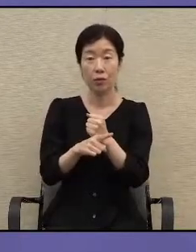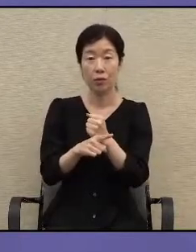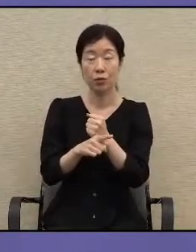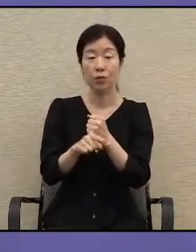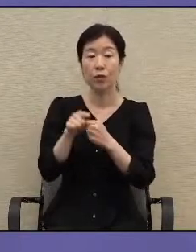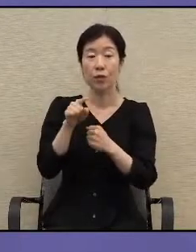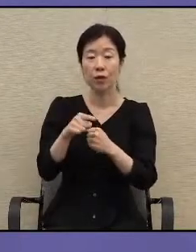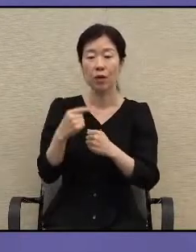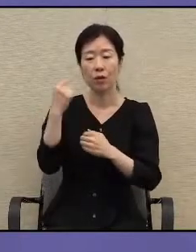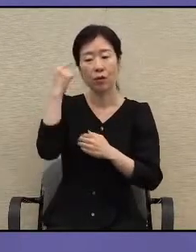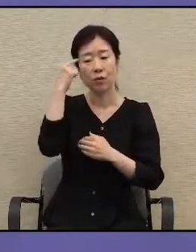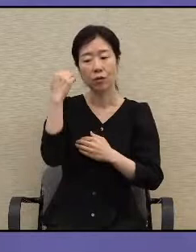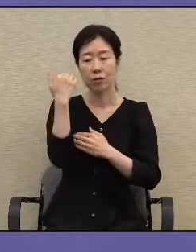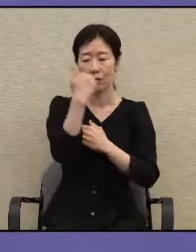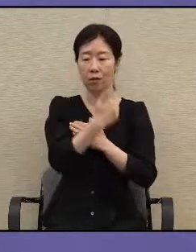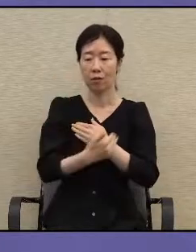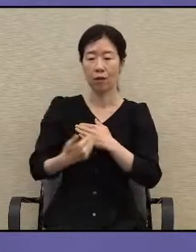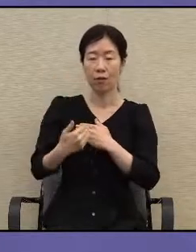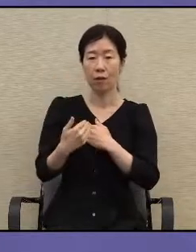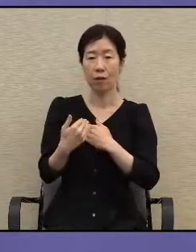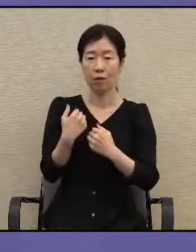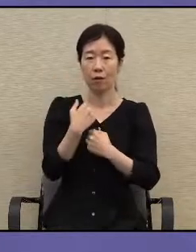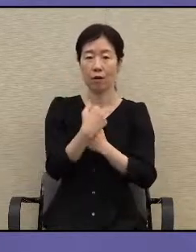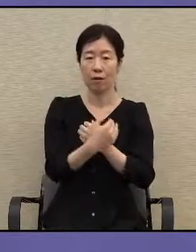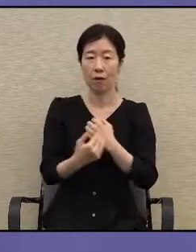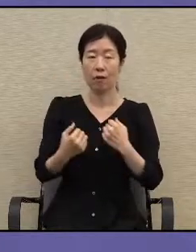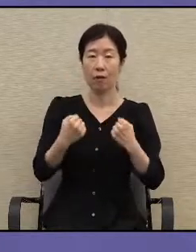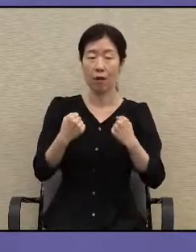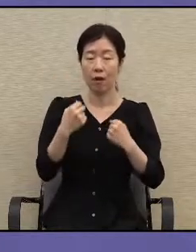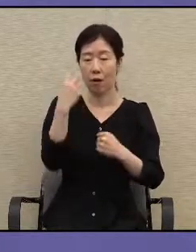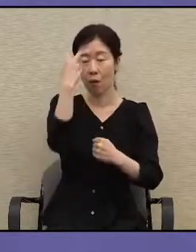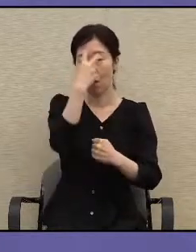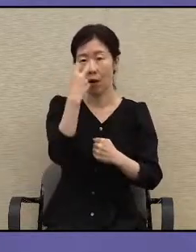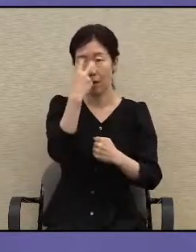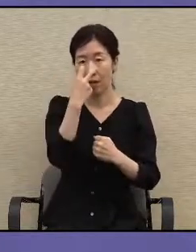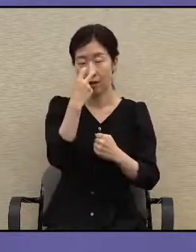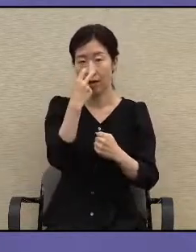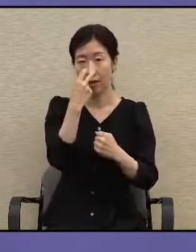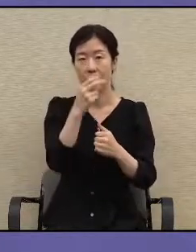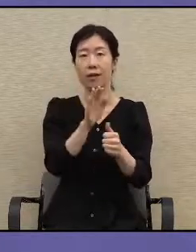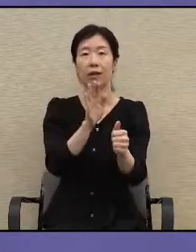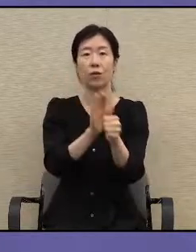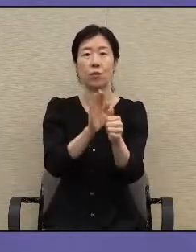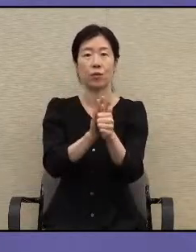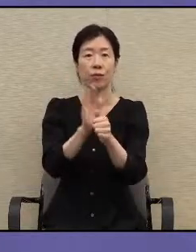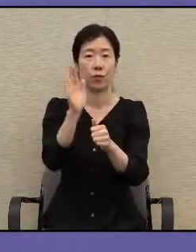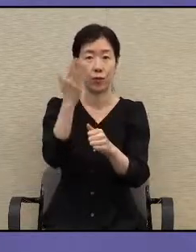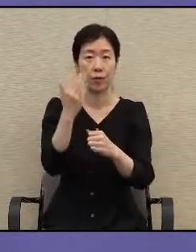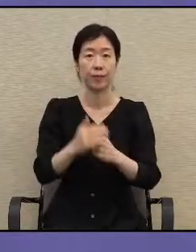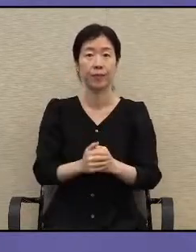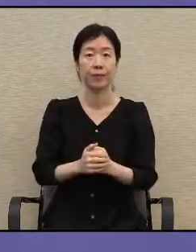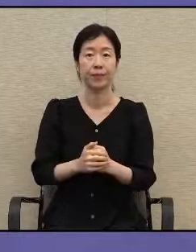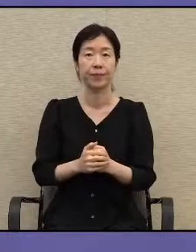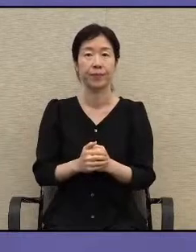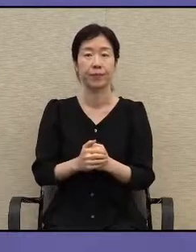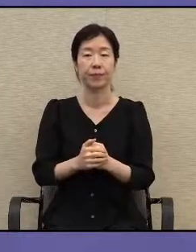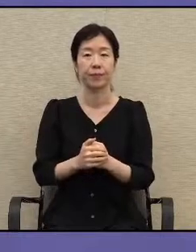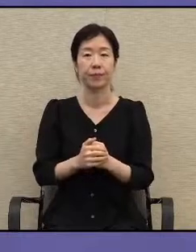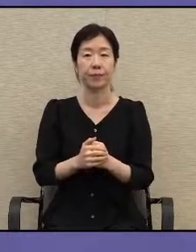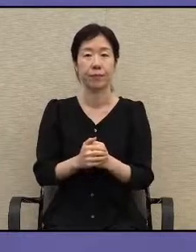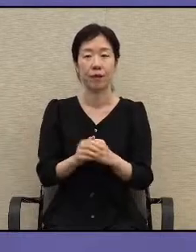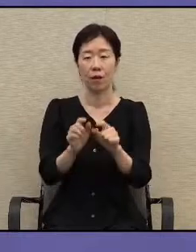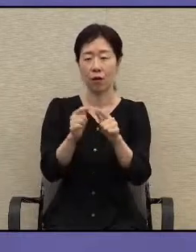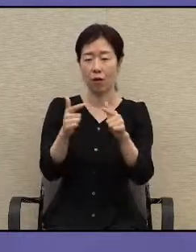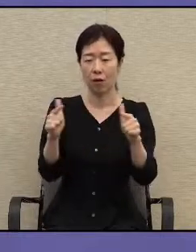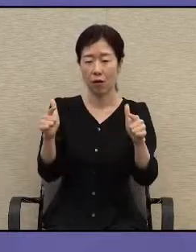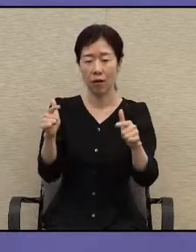중요한 영향을 준다고 하겠습니다. 많은 이제 기존 선행 연구들에서 보면 그렇기 때문에 이런 어떤 연속적인 개념에